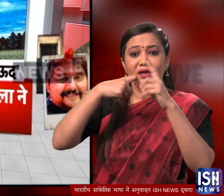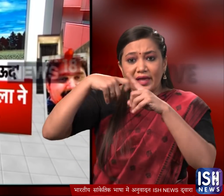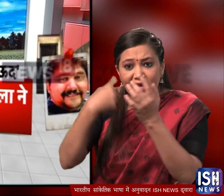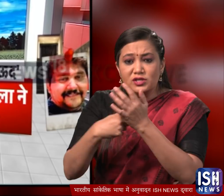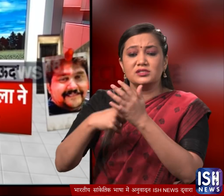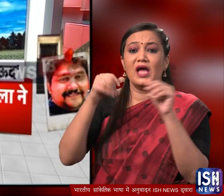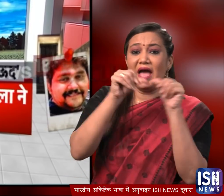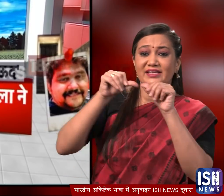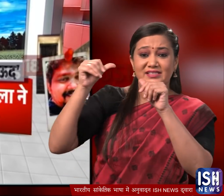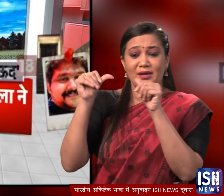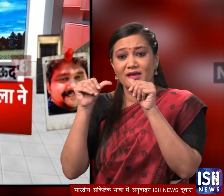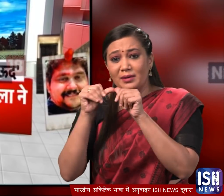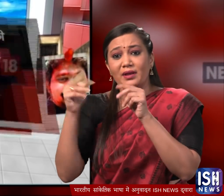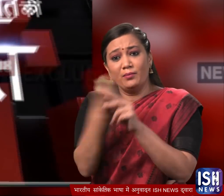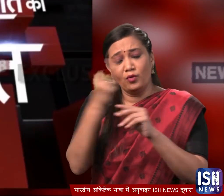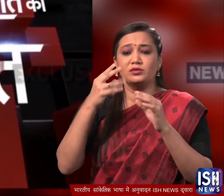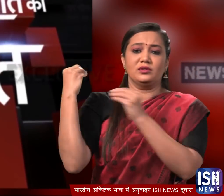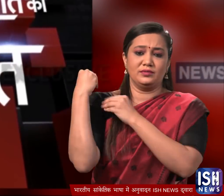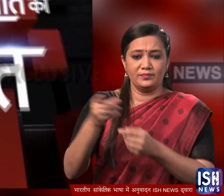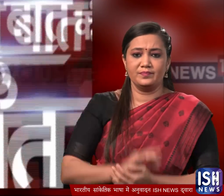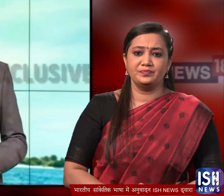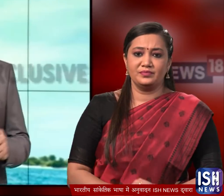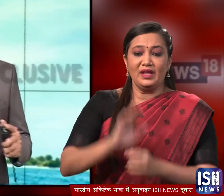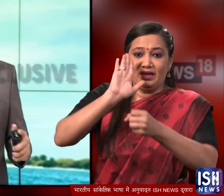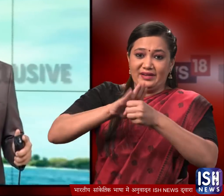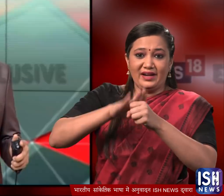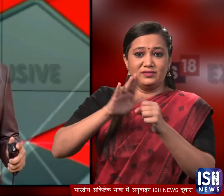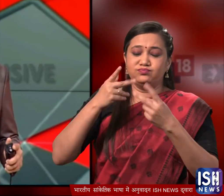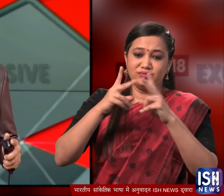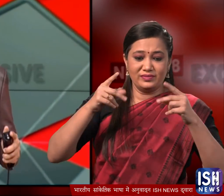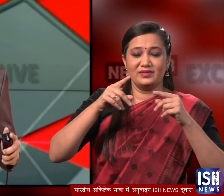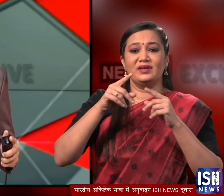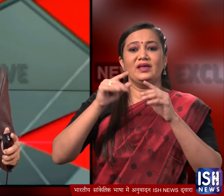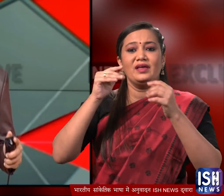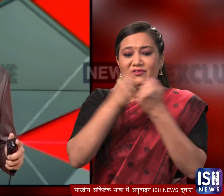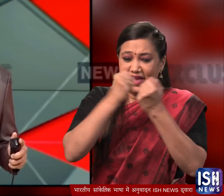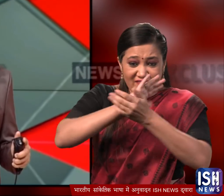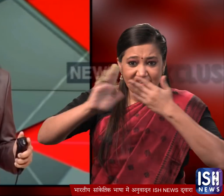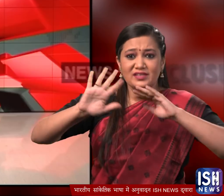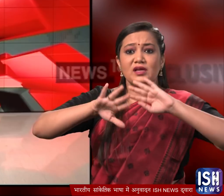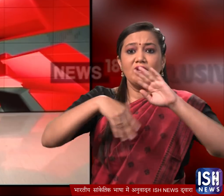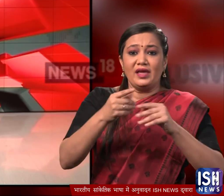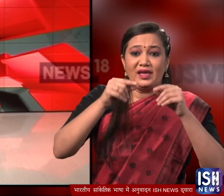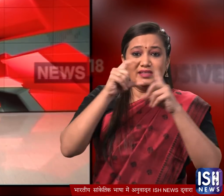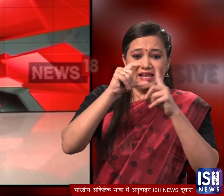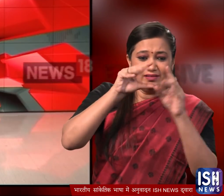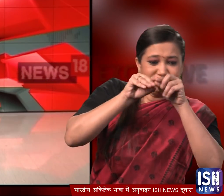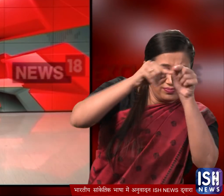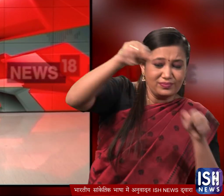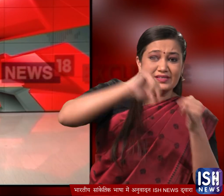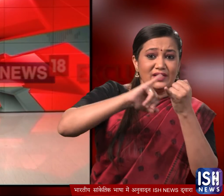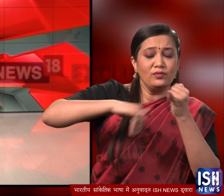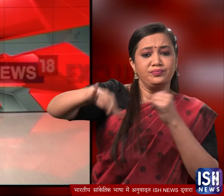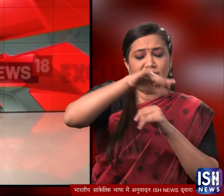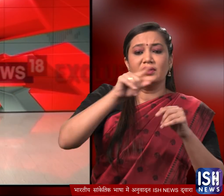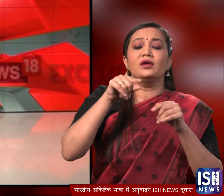ऑर्डर कैलाश राजपूत और अनीस इब्राहिम की तरफ से ही आता था। ट्रैक्टर रैली में हुई हिंसा के बाद दिल्ली के सिंघू बॉर्डर पर सुरक्षा व्यवस्था को फिर से दुरुस्त